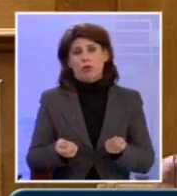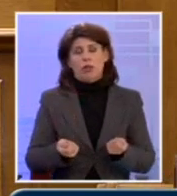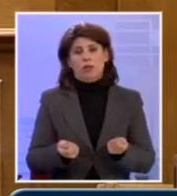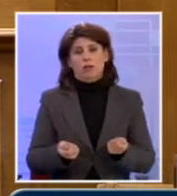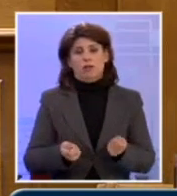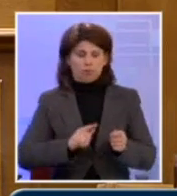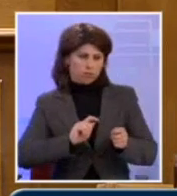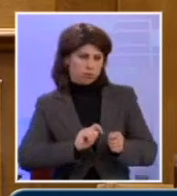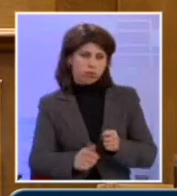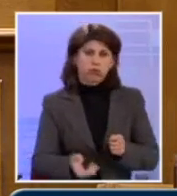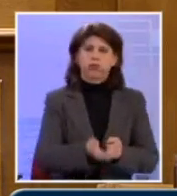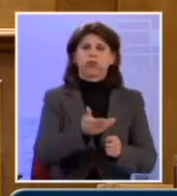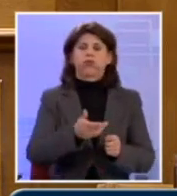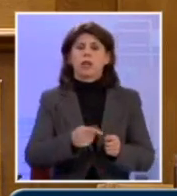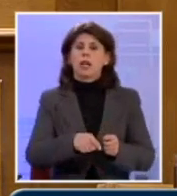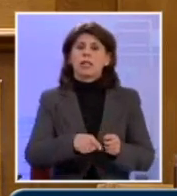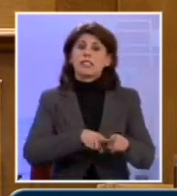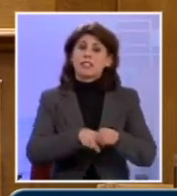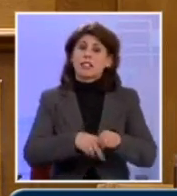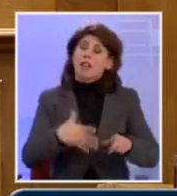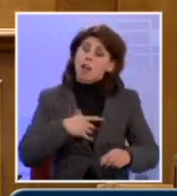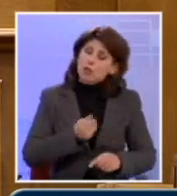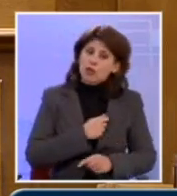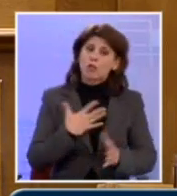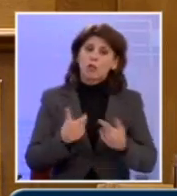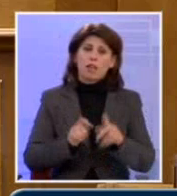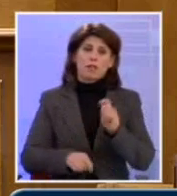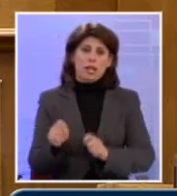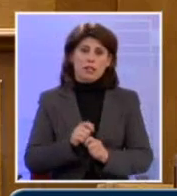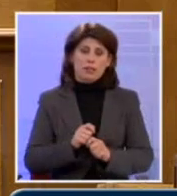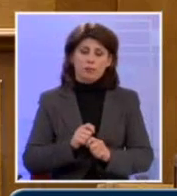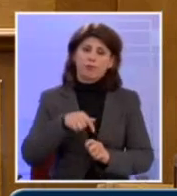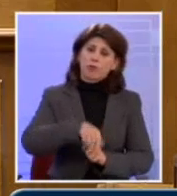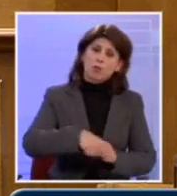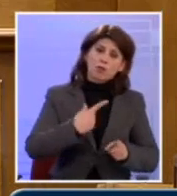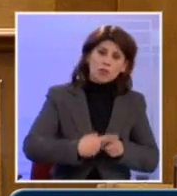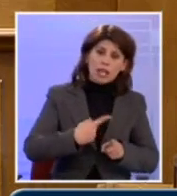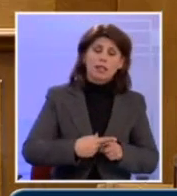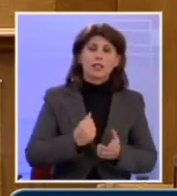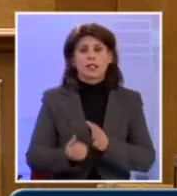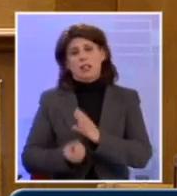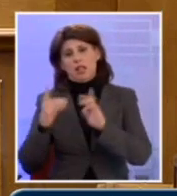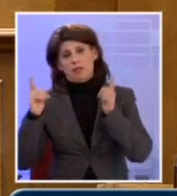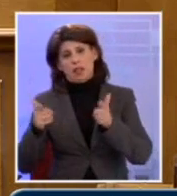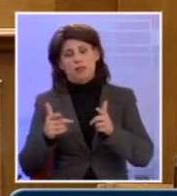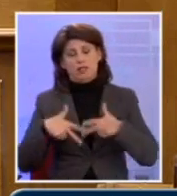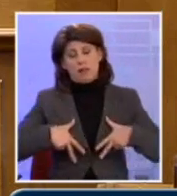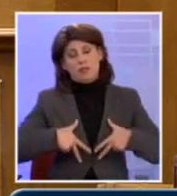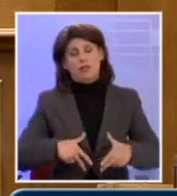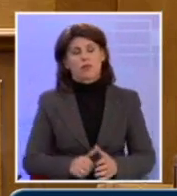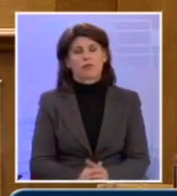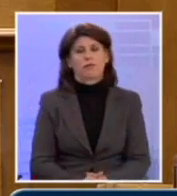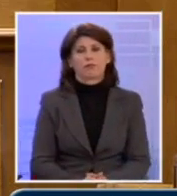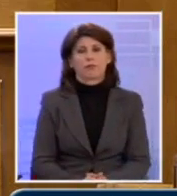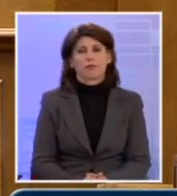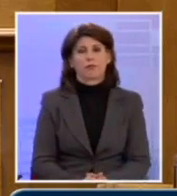Να υπονομεύσουν τη σχέση εμπιστοσύνης που έχει δημιουργηθεί ανάμεσα στον ελληνικό λαό και τη νέα κυβέρνηση. Και